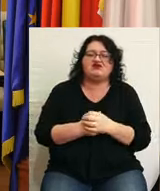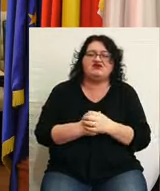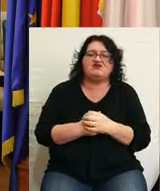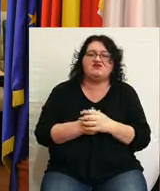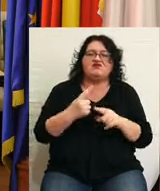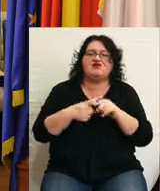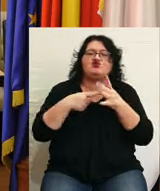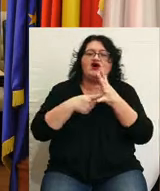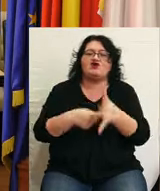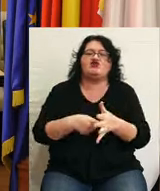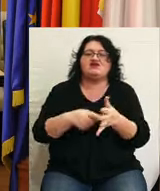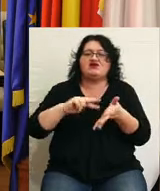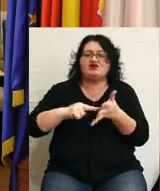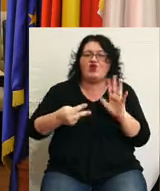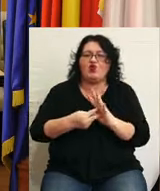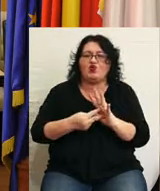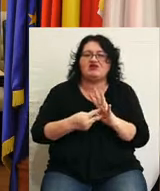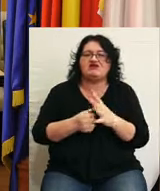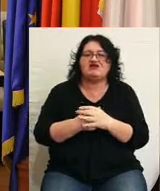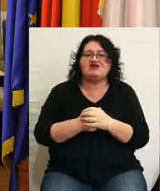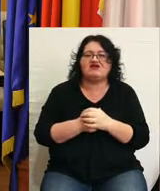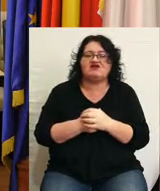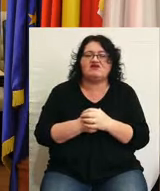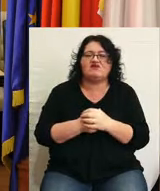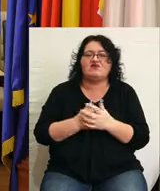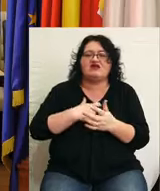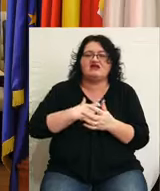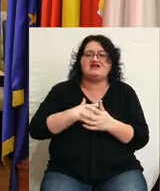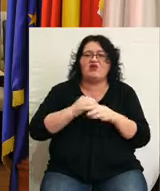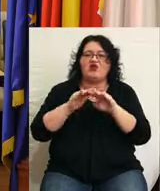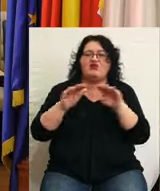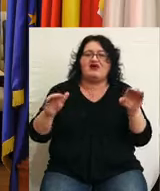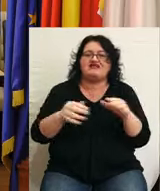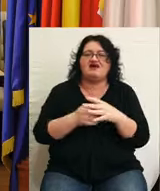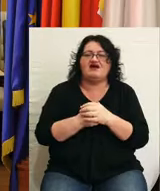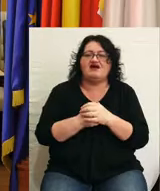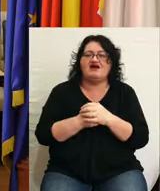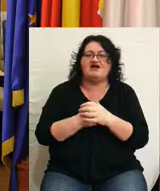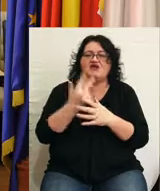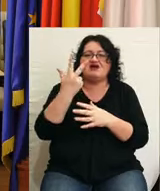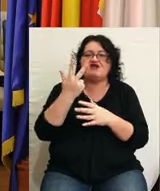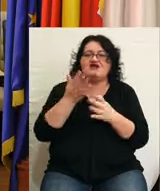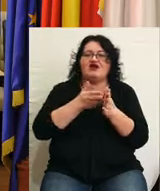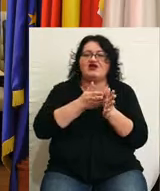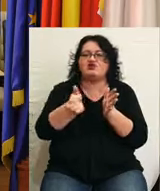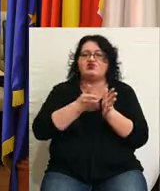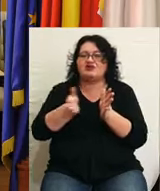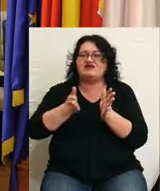Și aceste soluții se pot baza pe trei surse